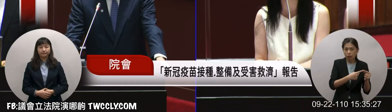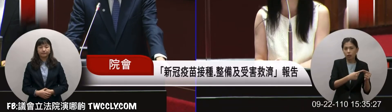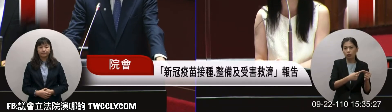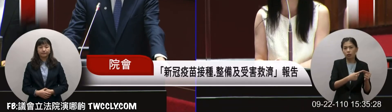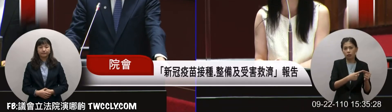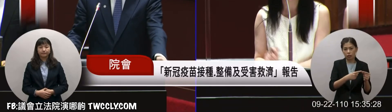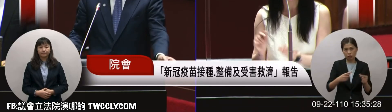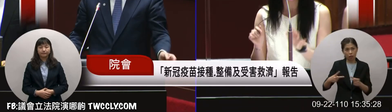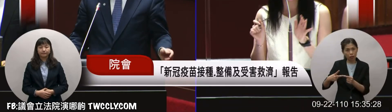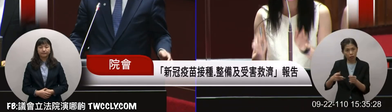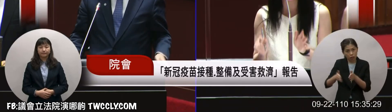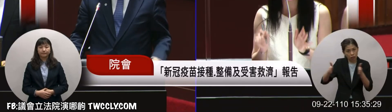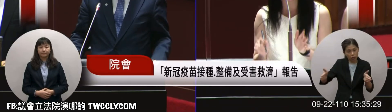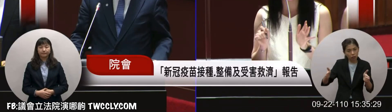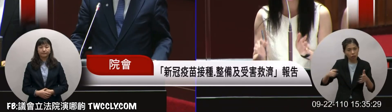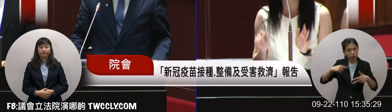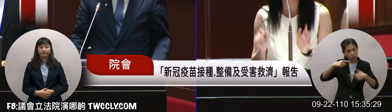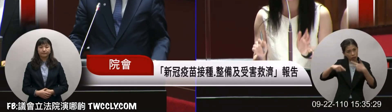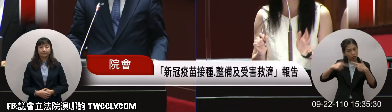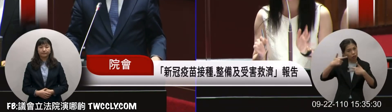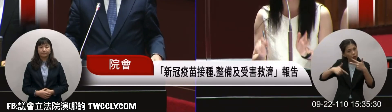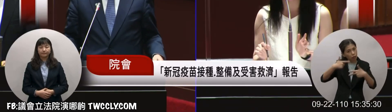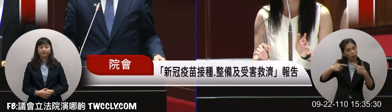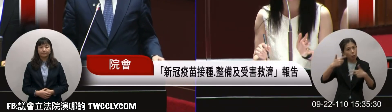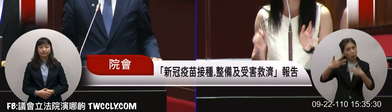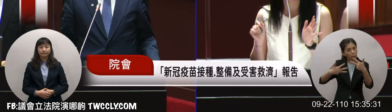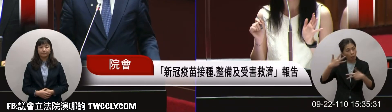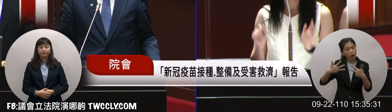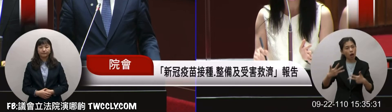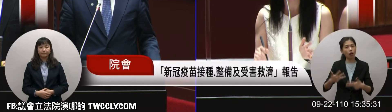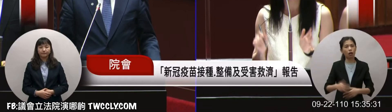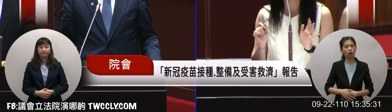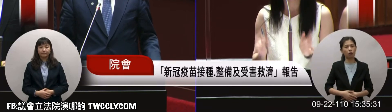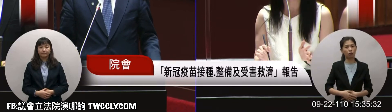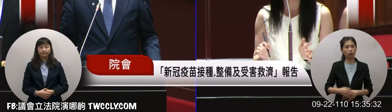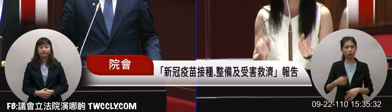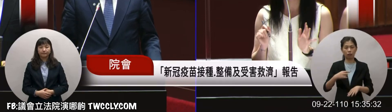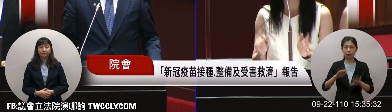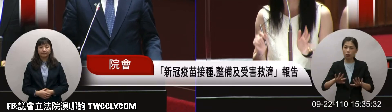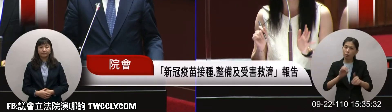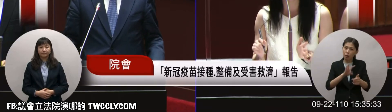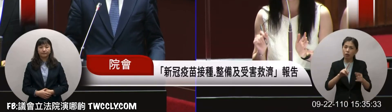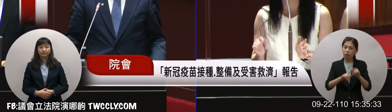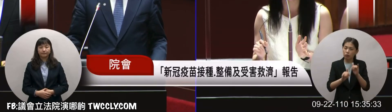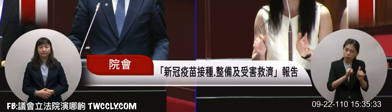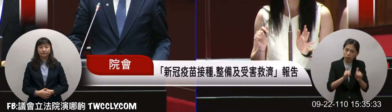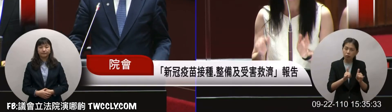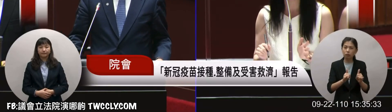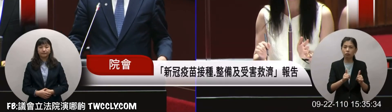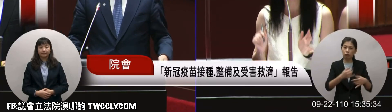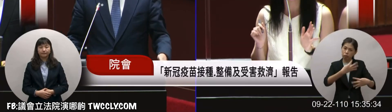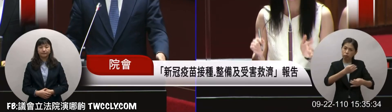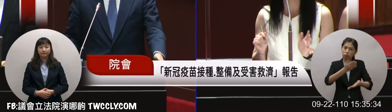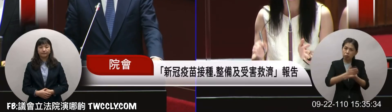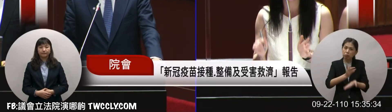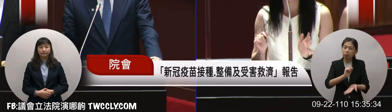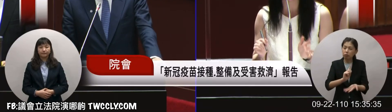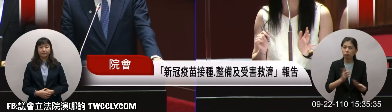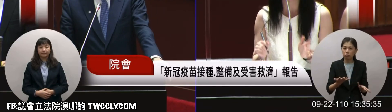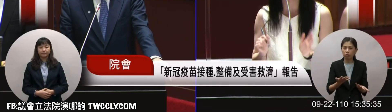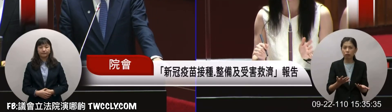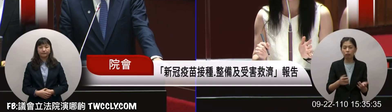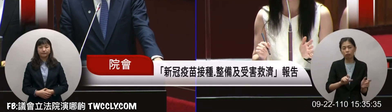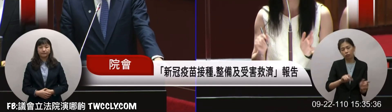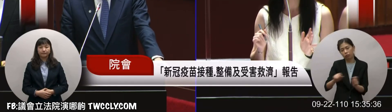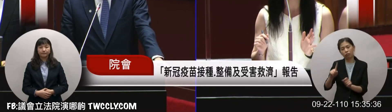隔6到8周，所以现在我们就必须要告诉国人说可以或不可以，我们的 deadline 是什么时候？我们不能到十一月